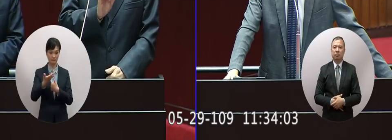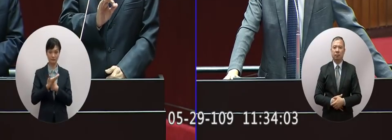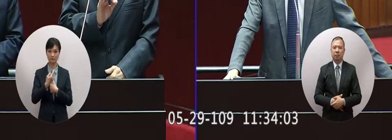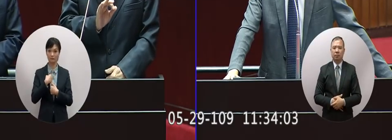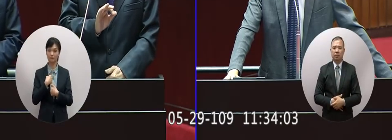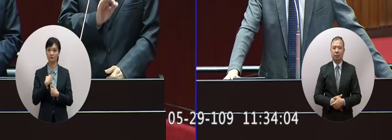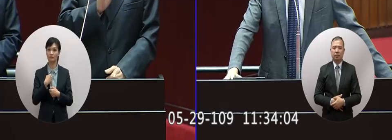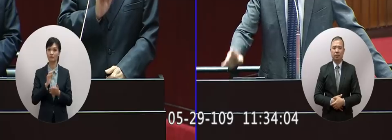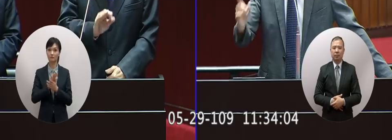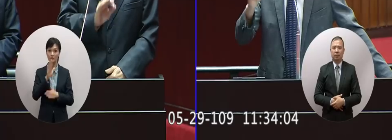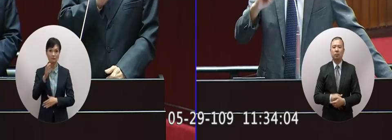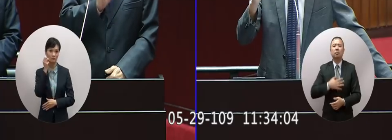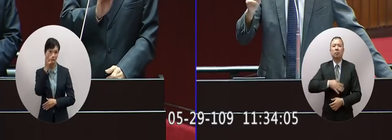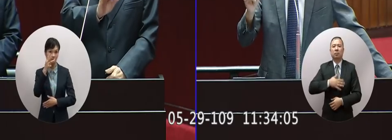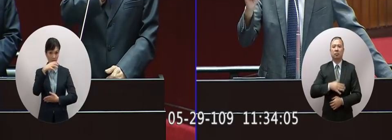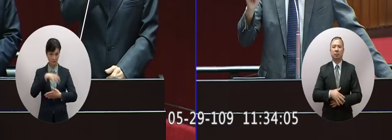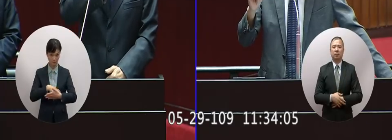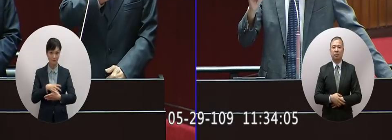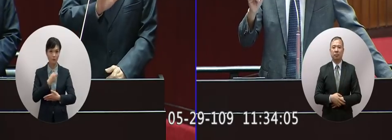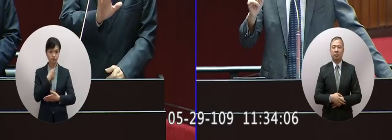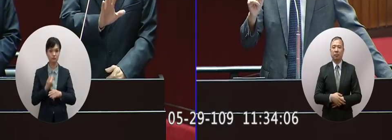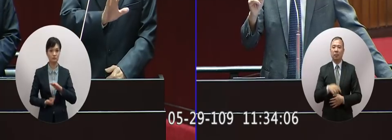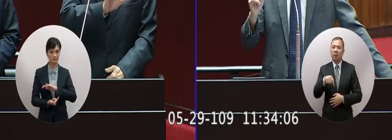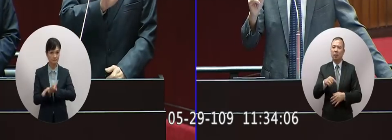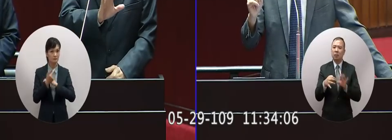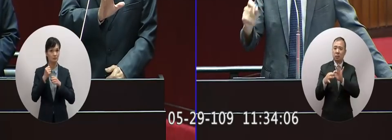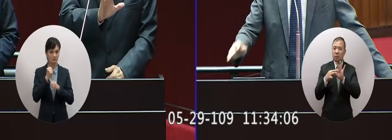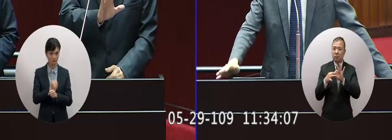在三个月之内， 我知道 办理这个复决， 这些相关